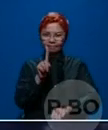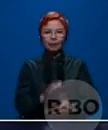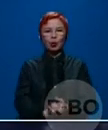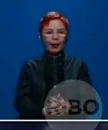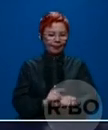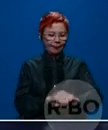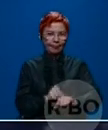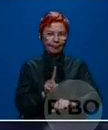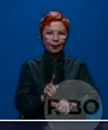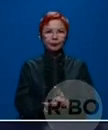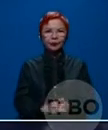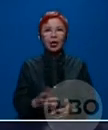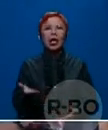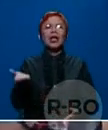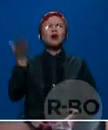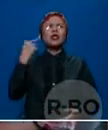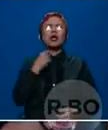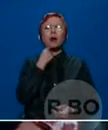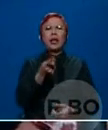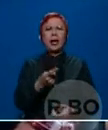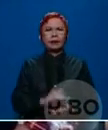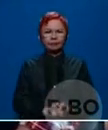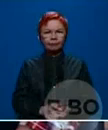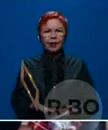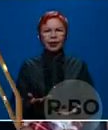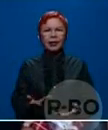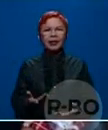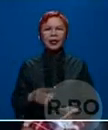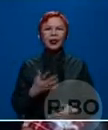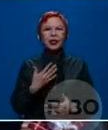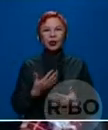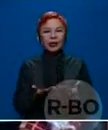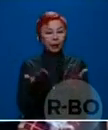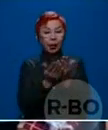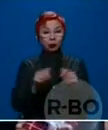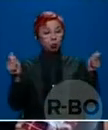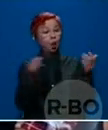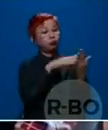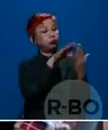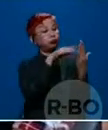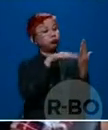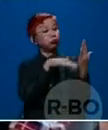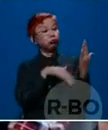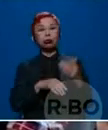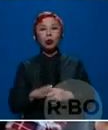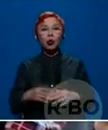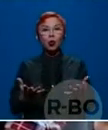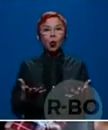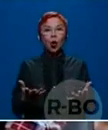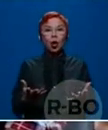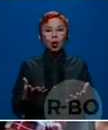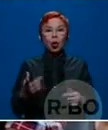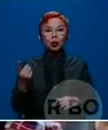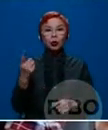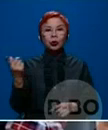menit karena tadi sudah dari saya saya mulai saja kadang-kadang kalau saya baca berita ya Ibu Siri saya juga bingung waktu datang ke